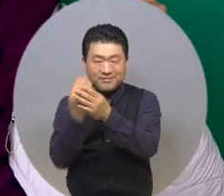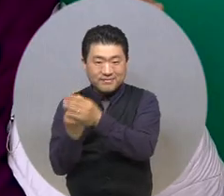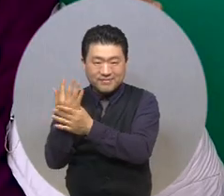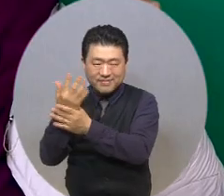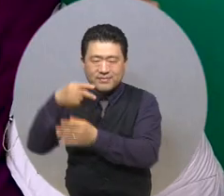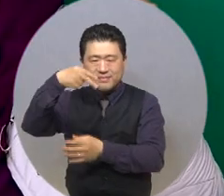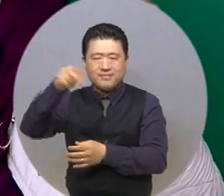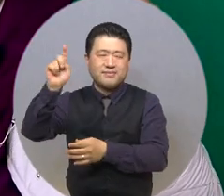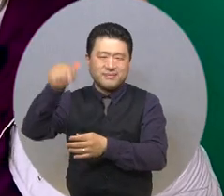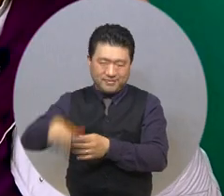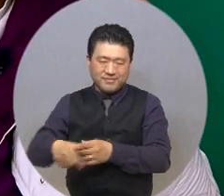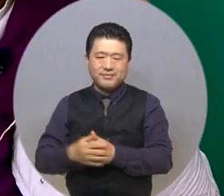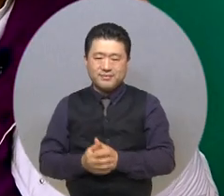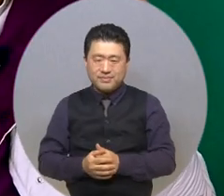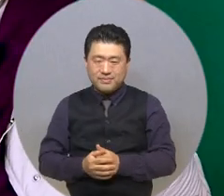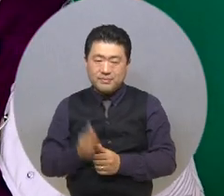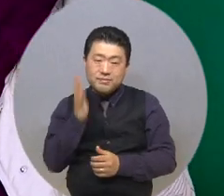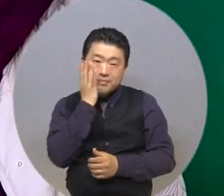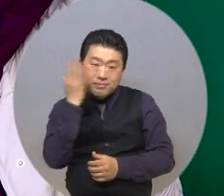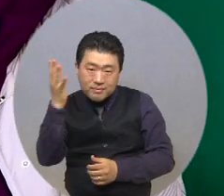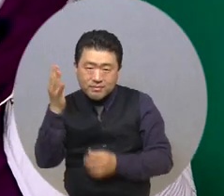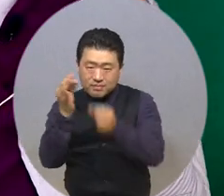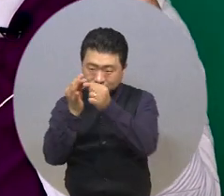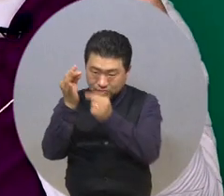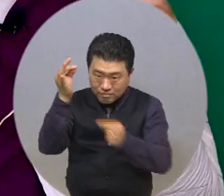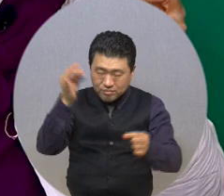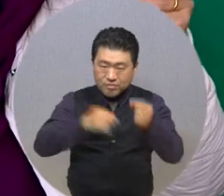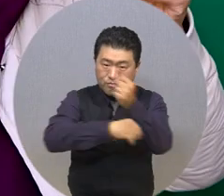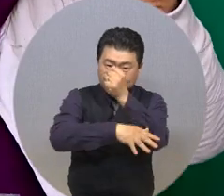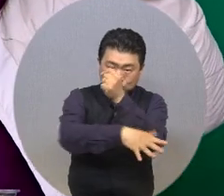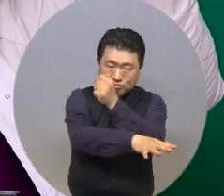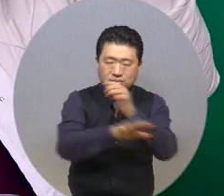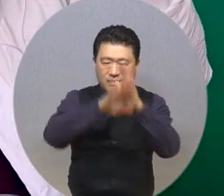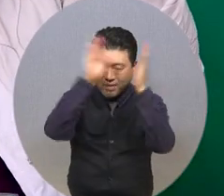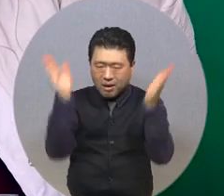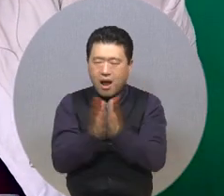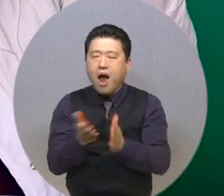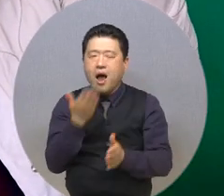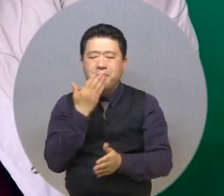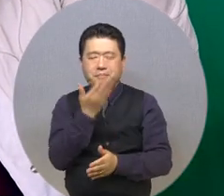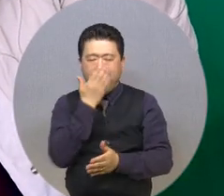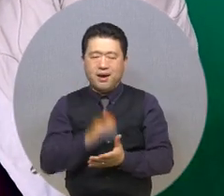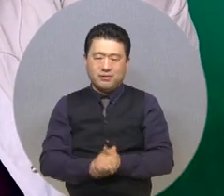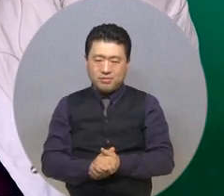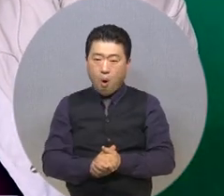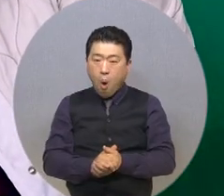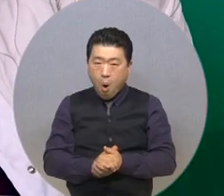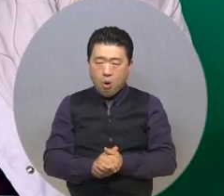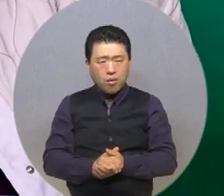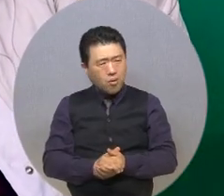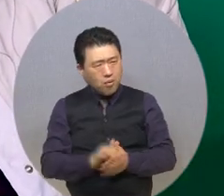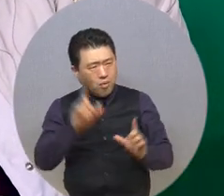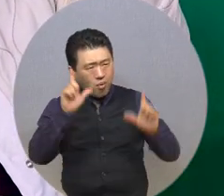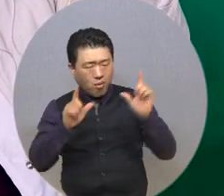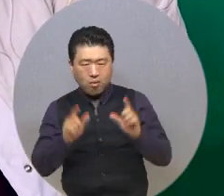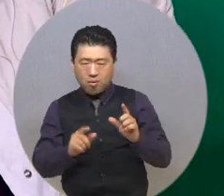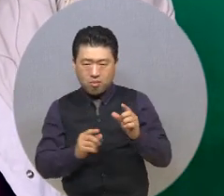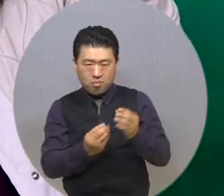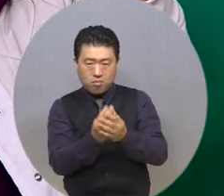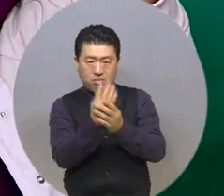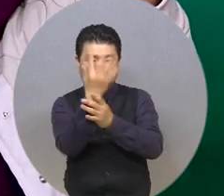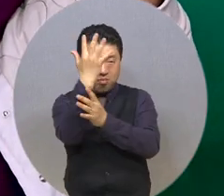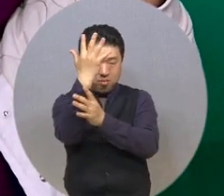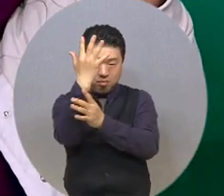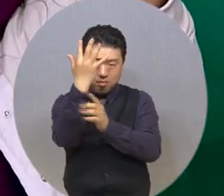색삭쌈인데요. 이것은 잎부터 해서 줄기, 뿌리까지 다 마실 수 있어요. 아니 보세요. 이게 지금 산무르지 새싹쌈인데